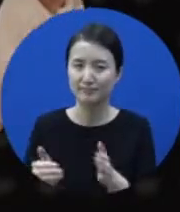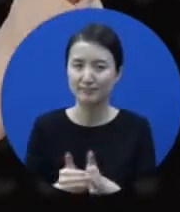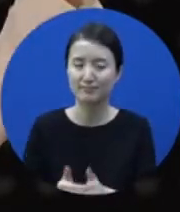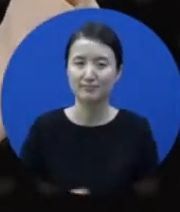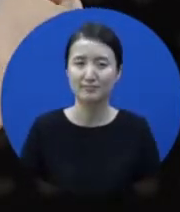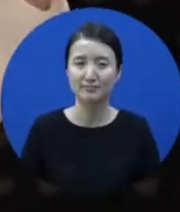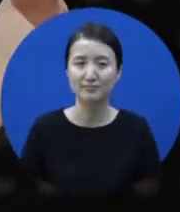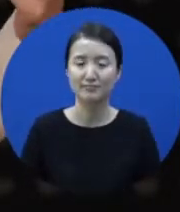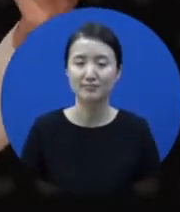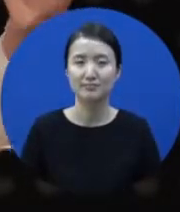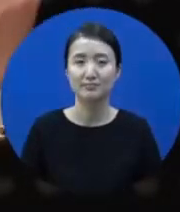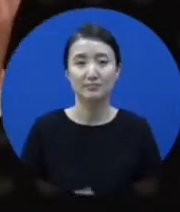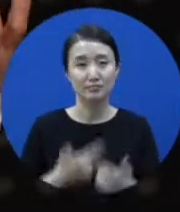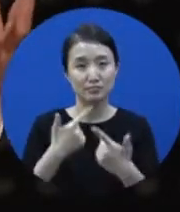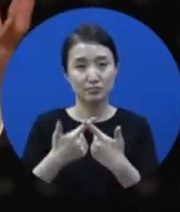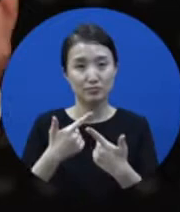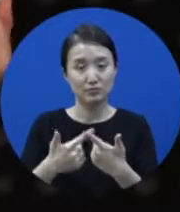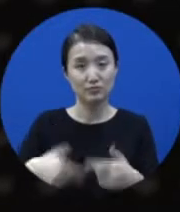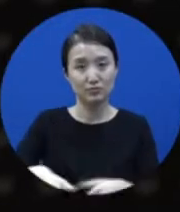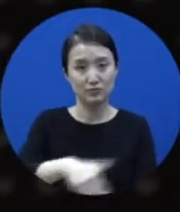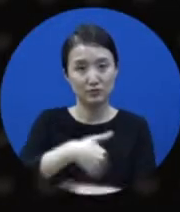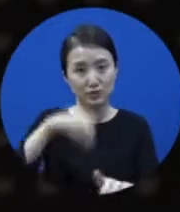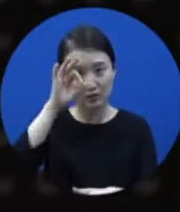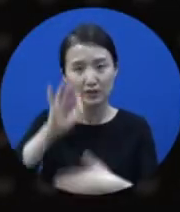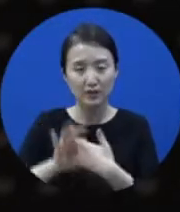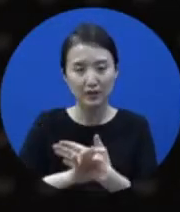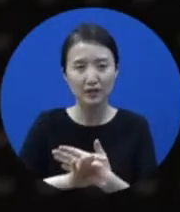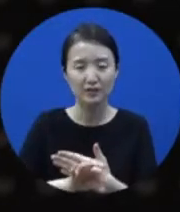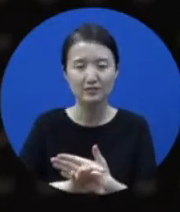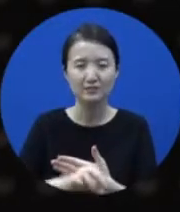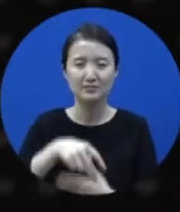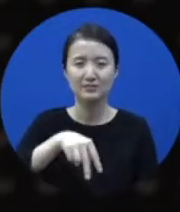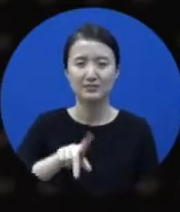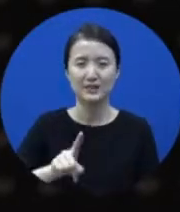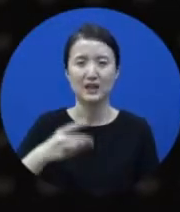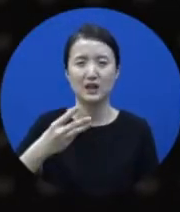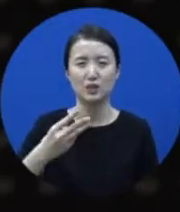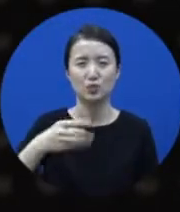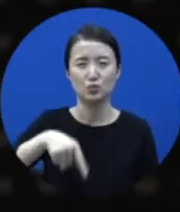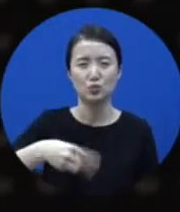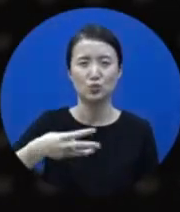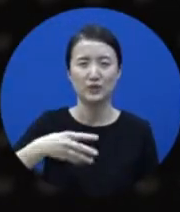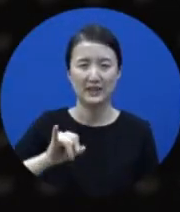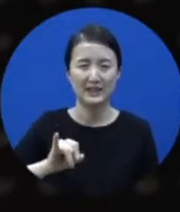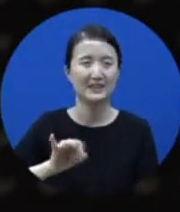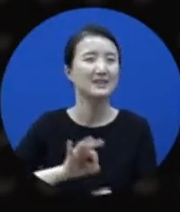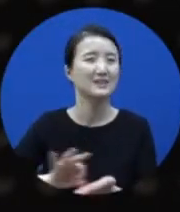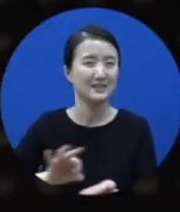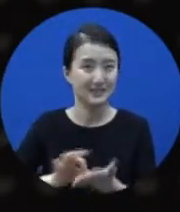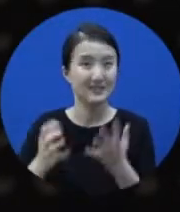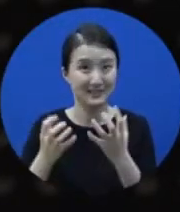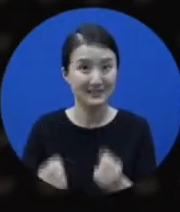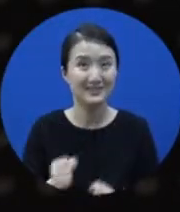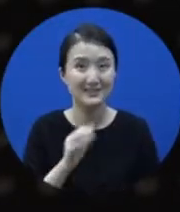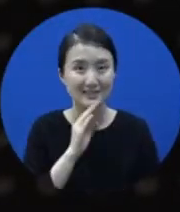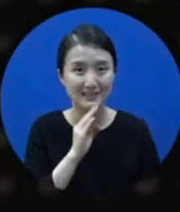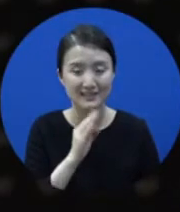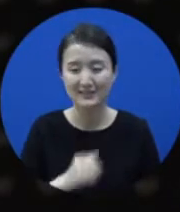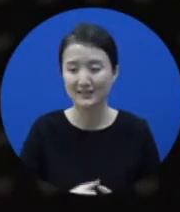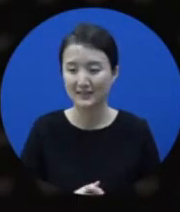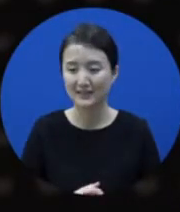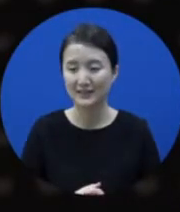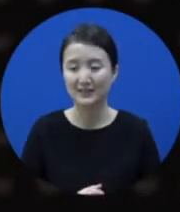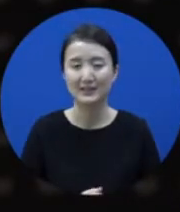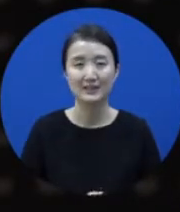그 모든 분들이 다 경상도 사투리를 쓰십니다. 근데 아이가 학교 갔다 왔어요. 네, 시험 보고 이제 들어왔습니다. 시험 잘